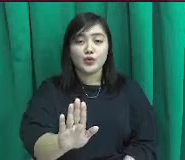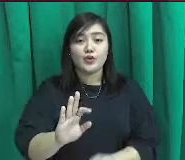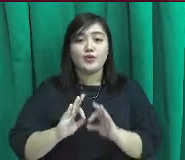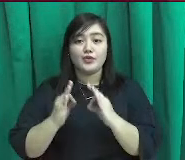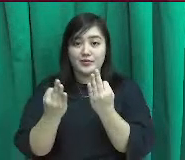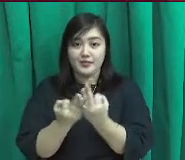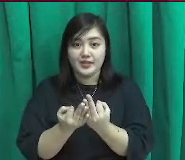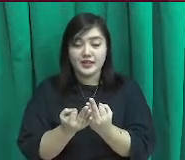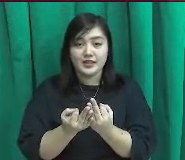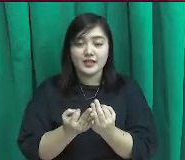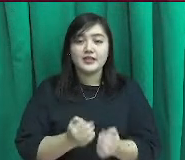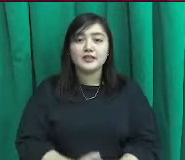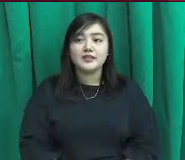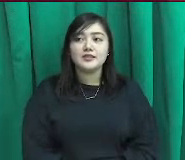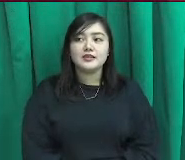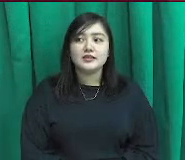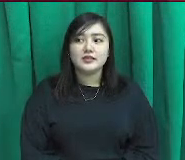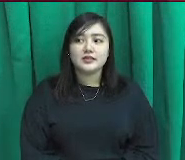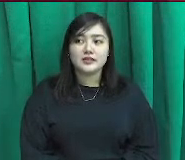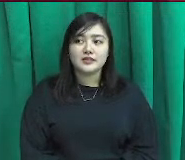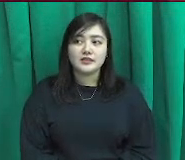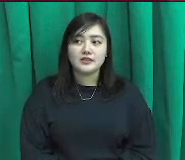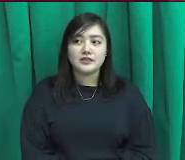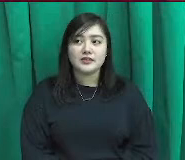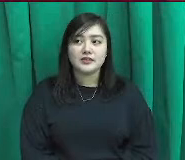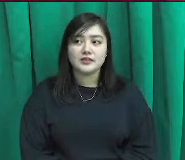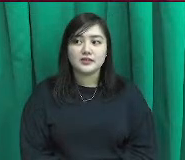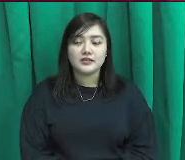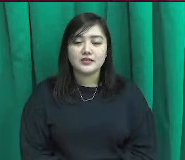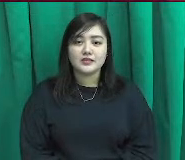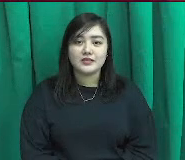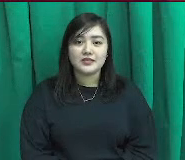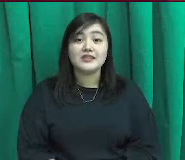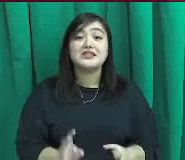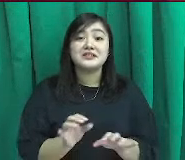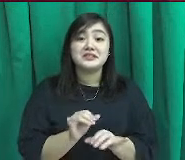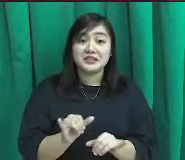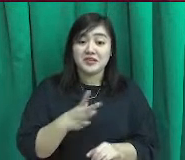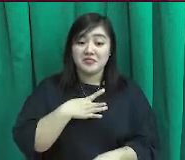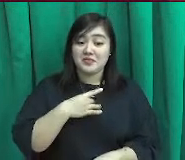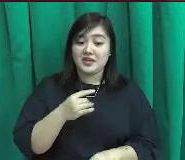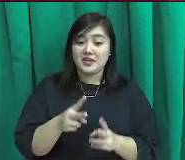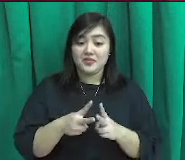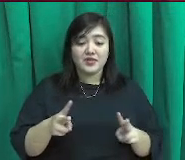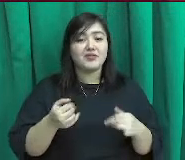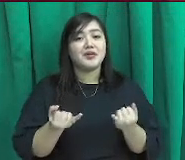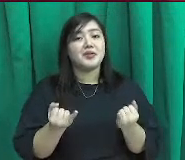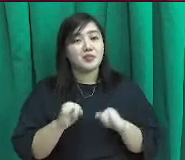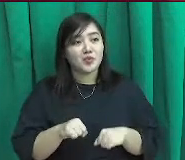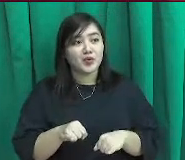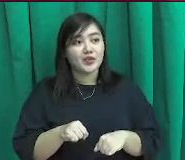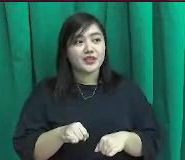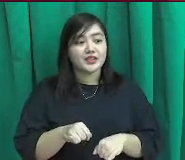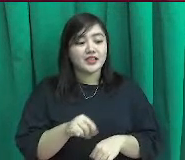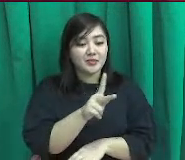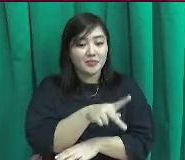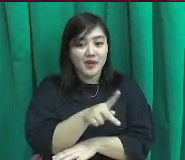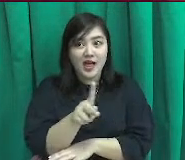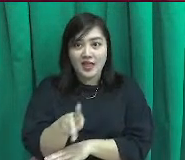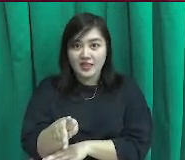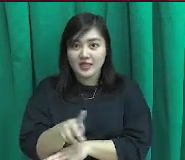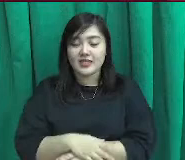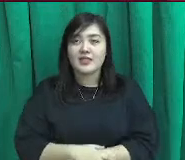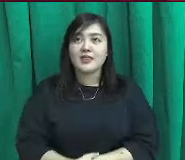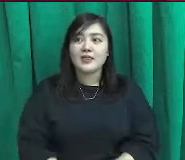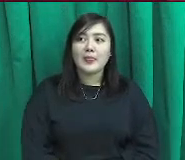pamilya, itinuturing natin yan silang isang mahalagang halaman sa na ating tinanim. Yeah. Maglagay na tayo ng